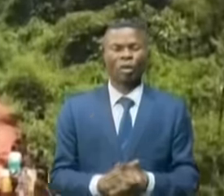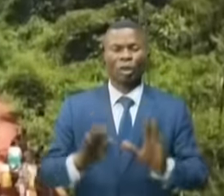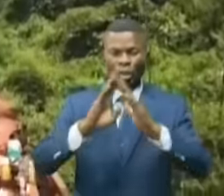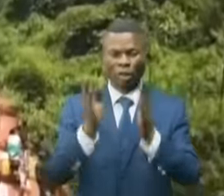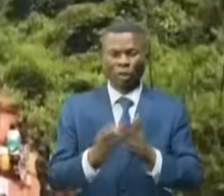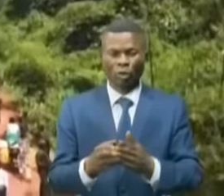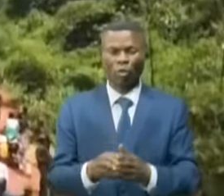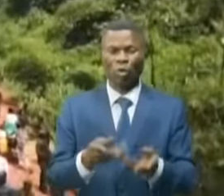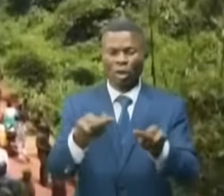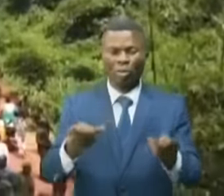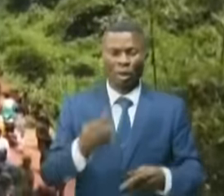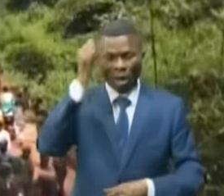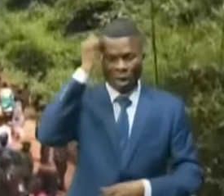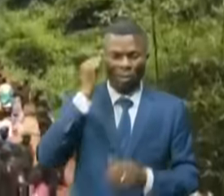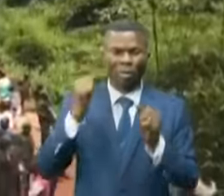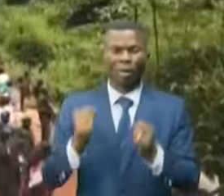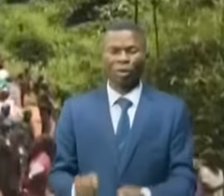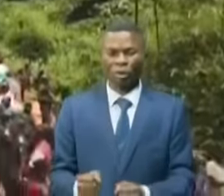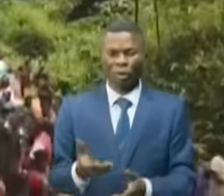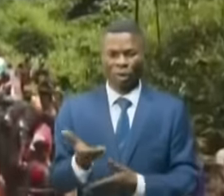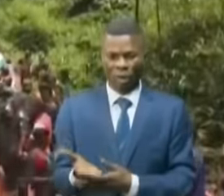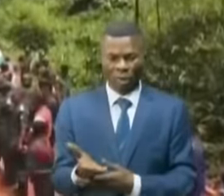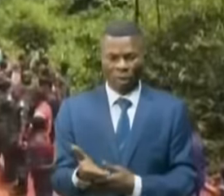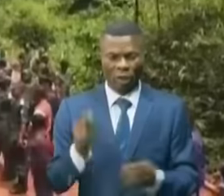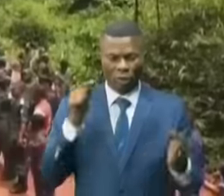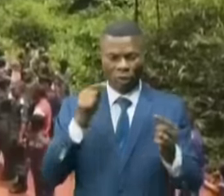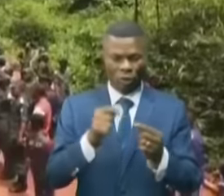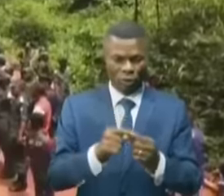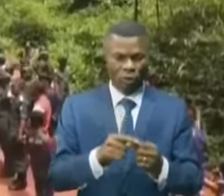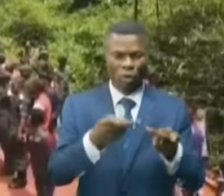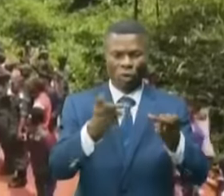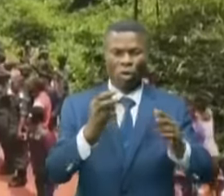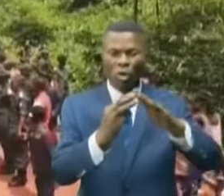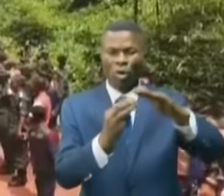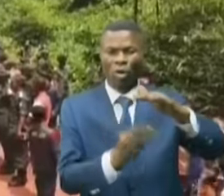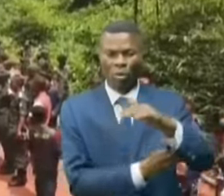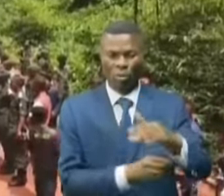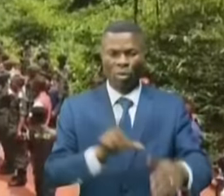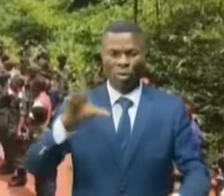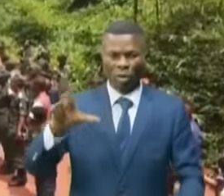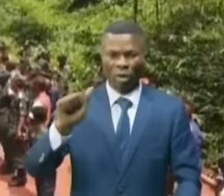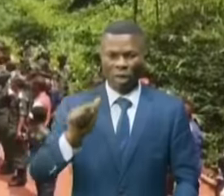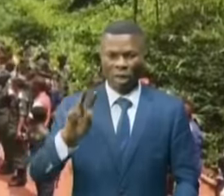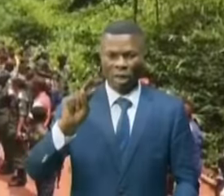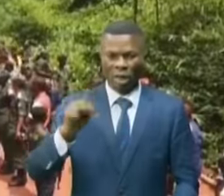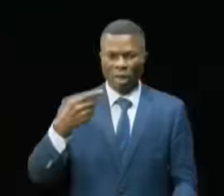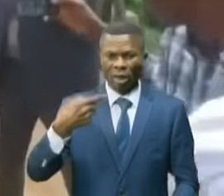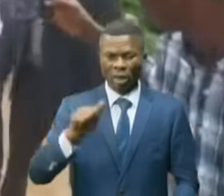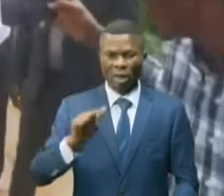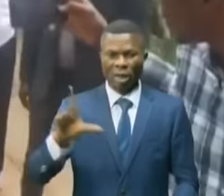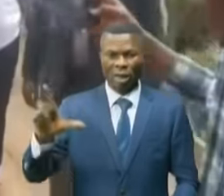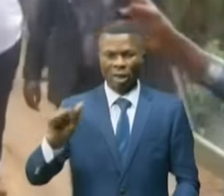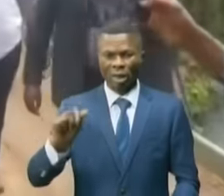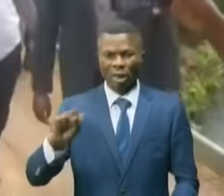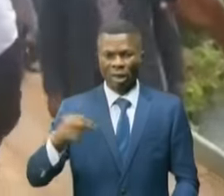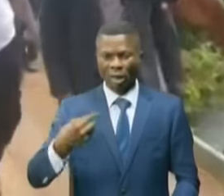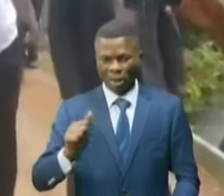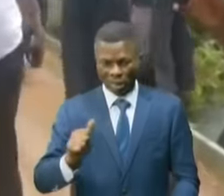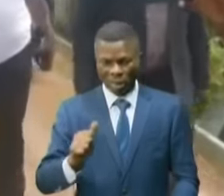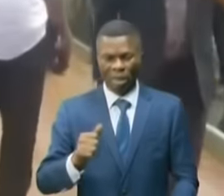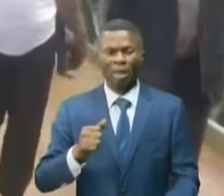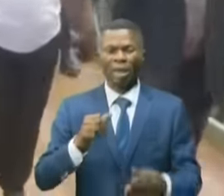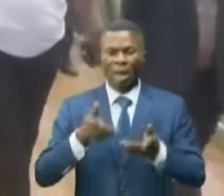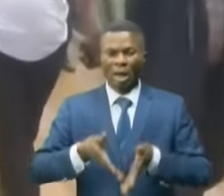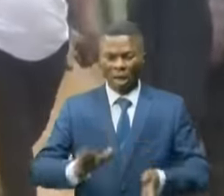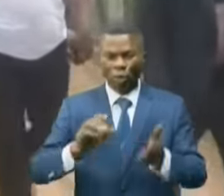ports, puis l'axe Binga jusqu'au pont Langalanga, en passant par la mairie de Lissala, avant le dernier